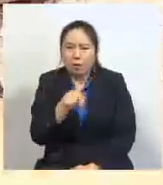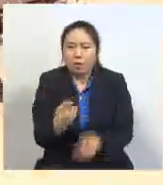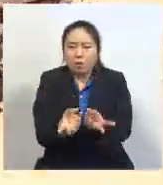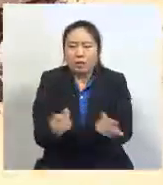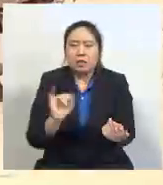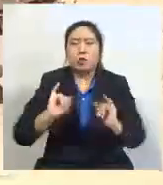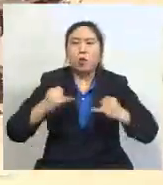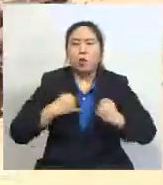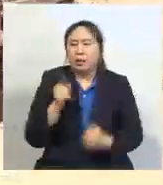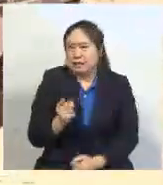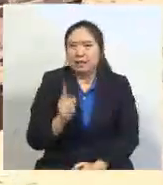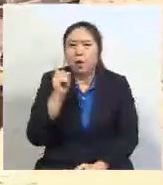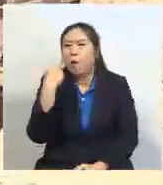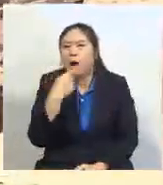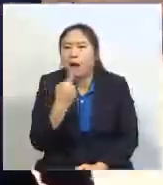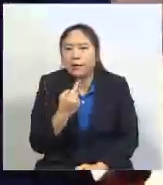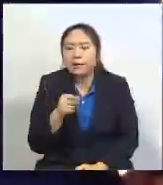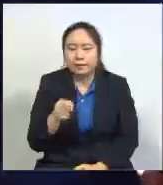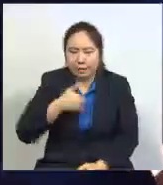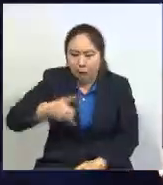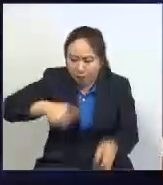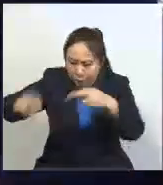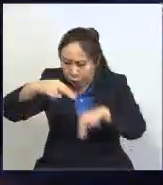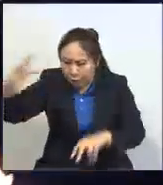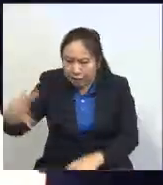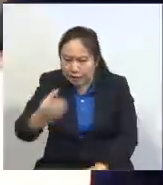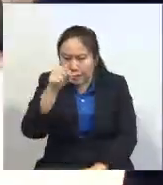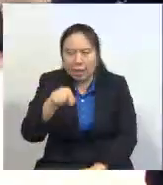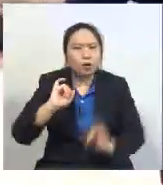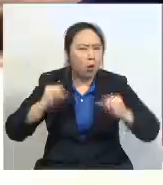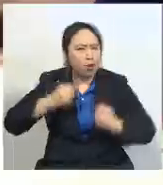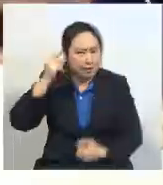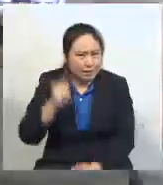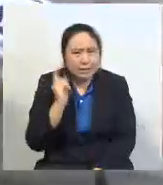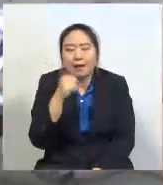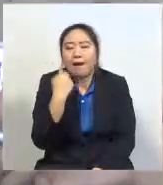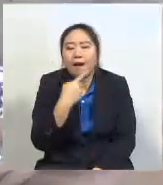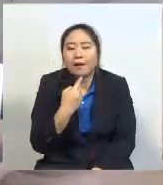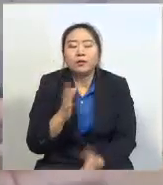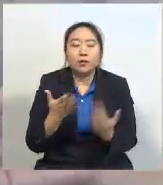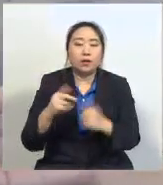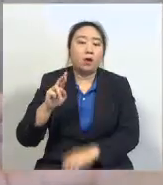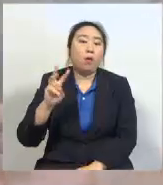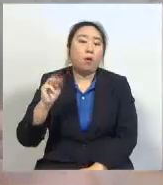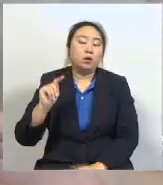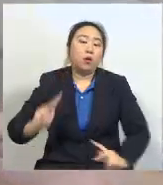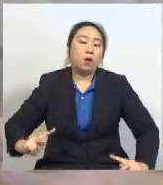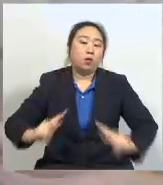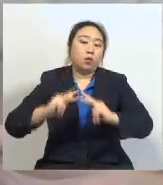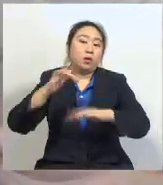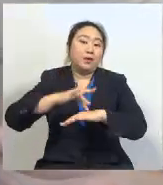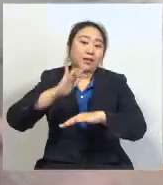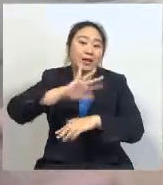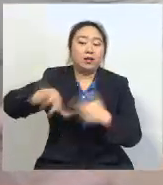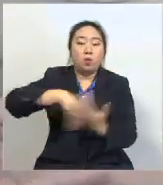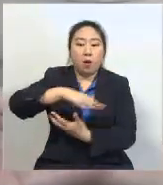ครอบครองในพื้นที่ที่ทางคณะทำงานได้เข้าไปตรวจยึดมาแล้วนะคะส่วนทางด้านนายวราวุฒิศิลปะอาชารัฐมนตรีว่าการกระทรวงทรัพยากรธร